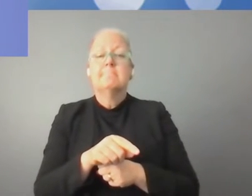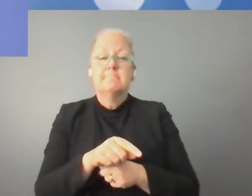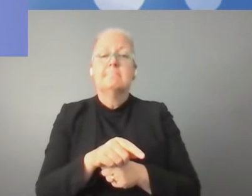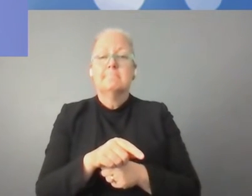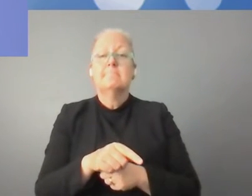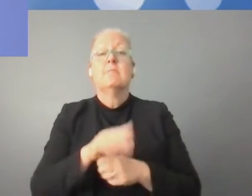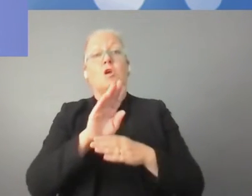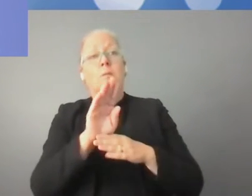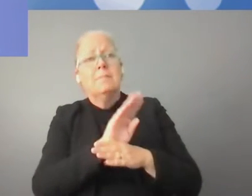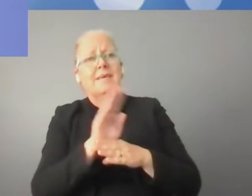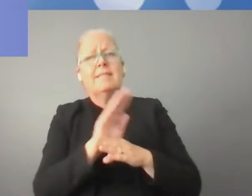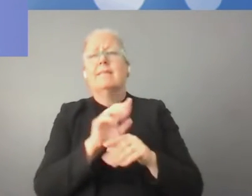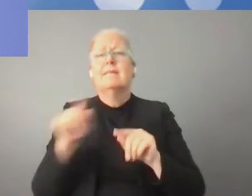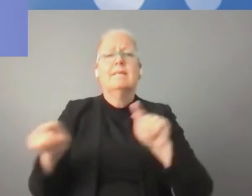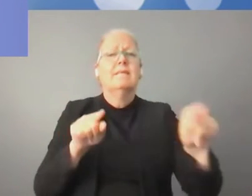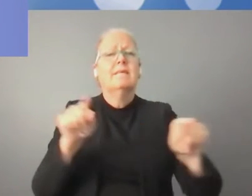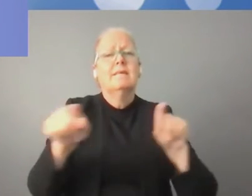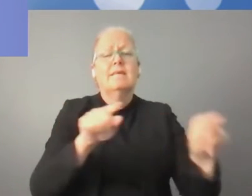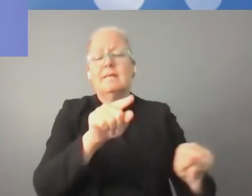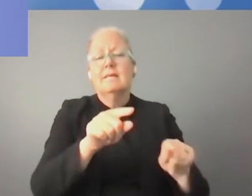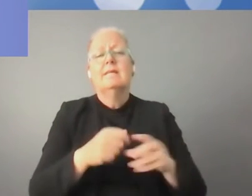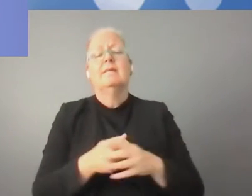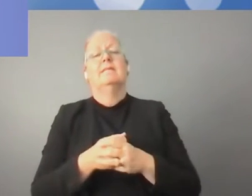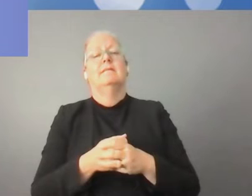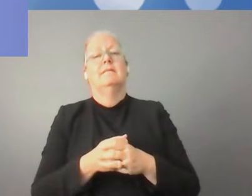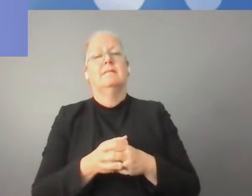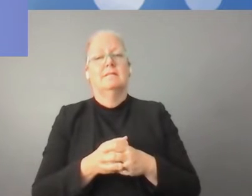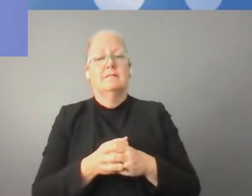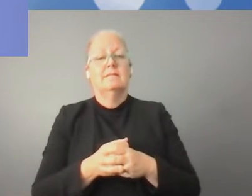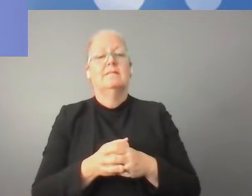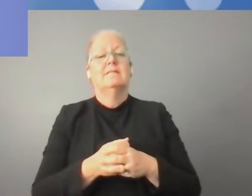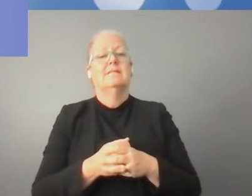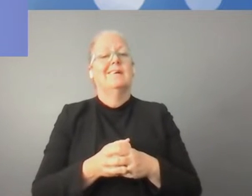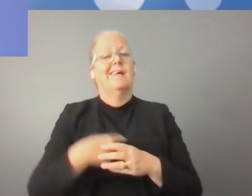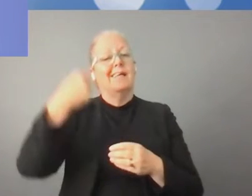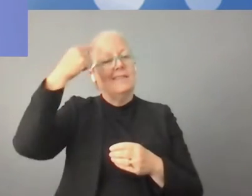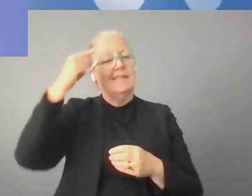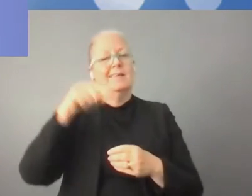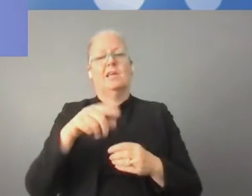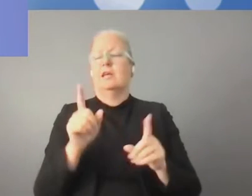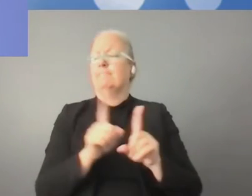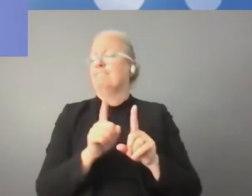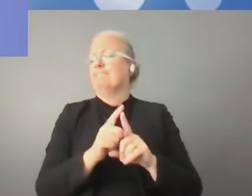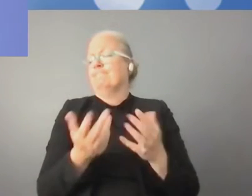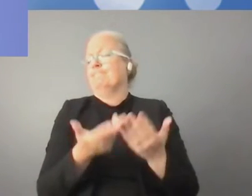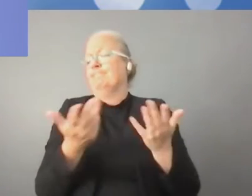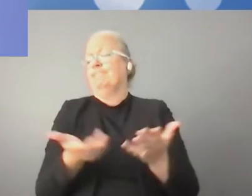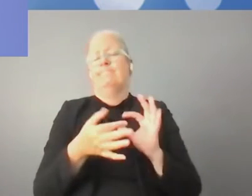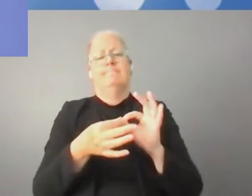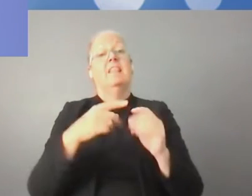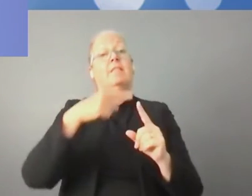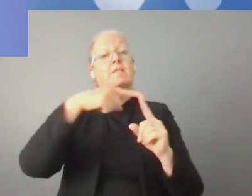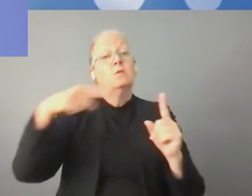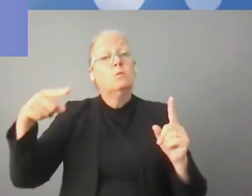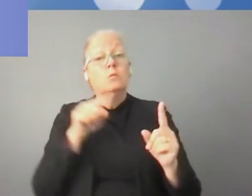долгосрочные отрицательные последствия, но они были бы тем более разрушительными, если бы наши предприниматели не были в